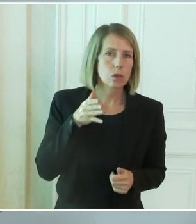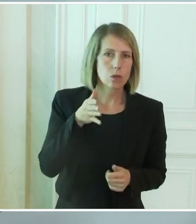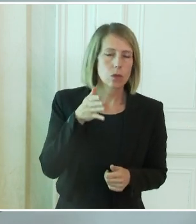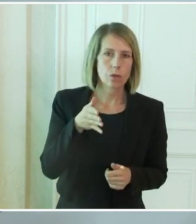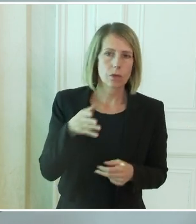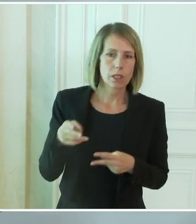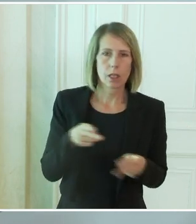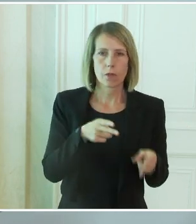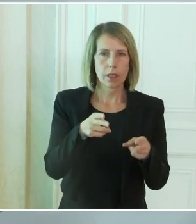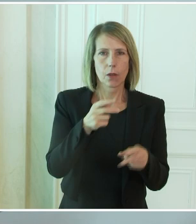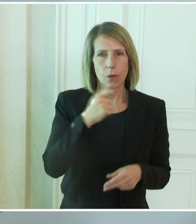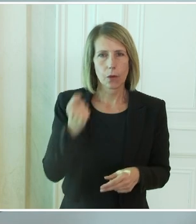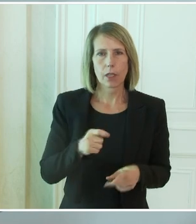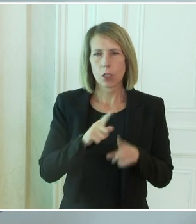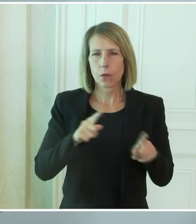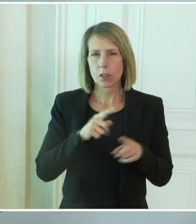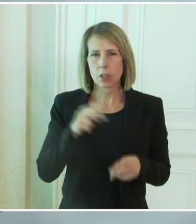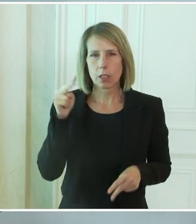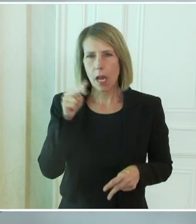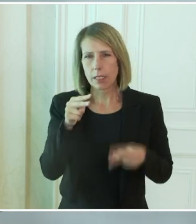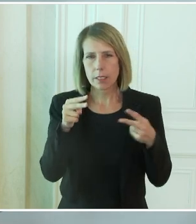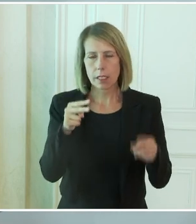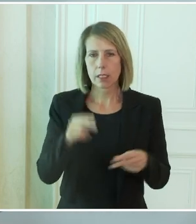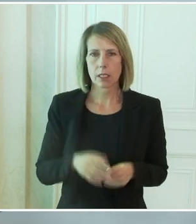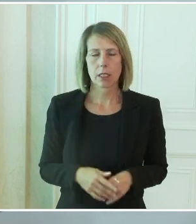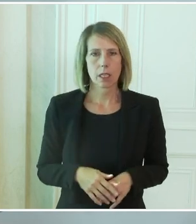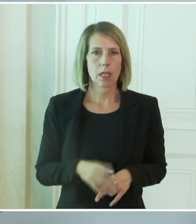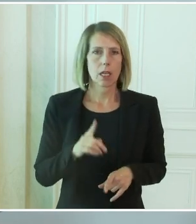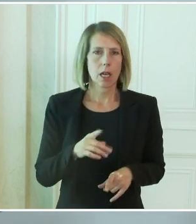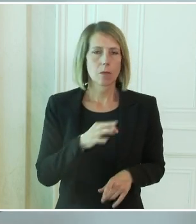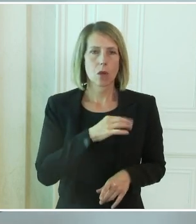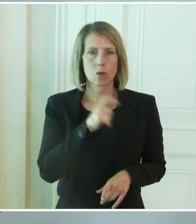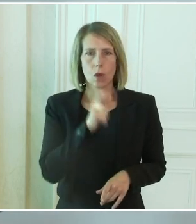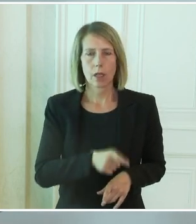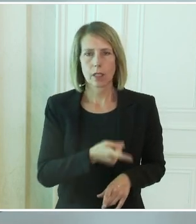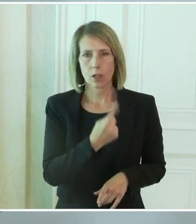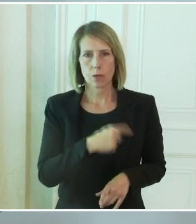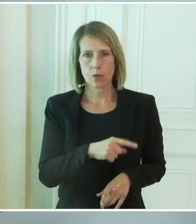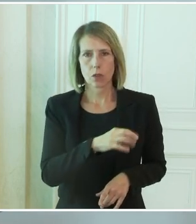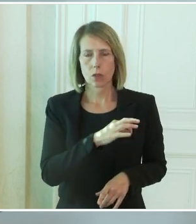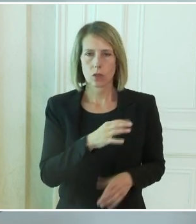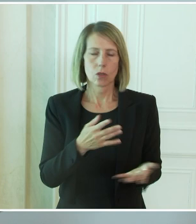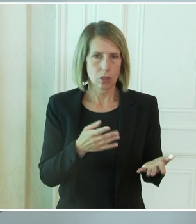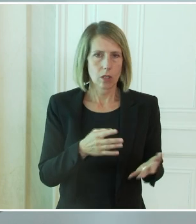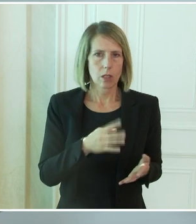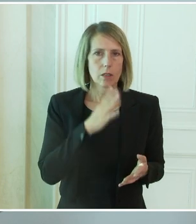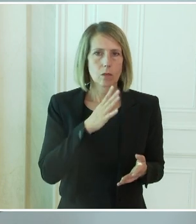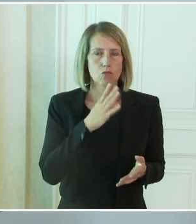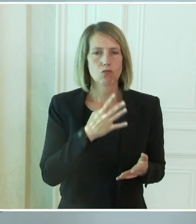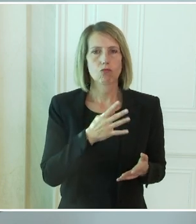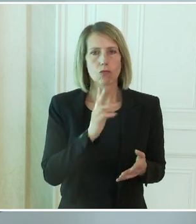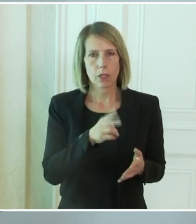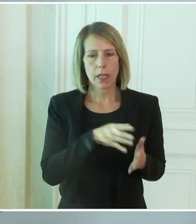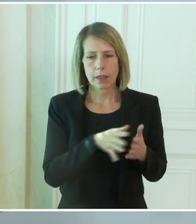der Ukraine und wie ich die Worte von meiner Kollegin interpretieren kann. Schauen Sie, es kann